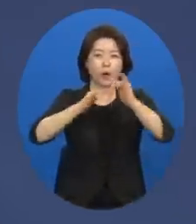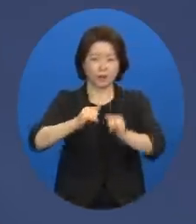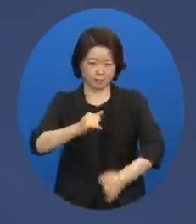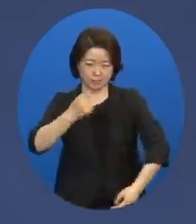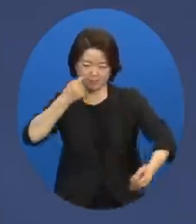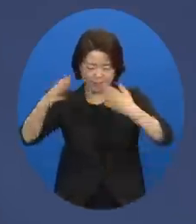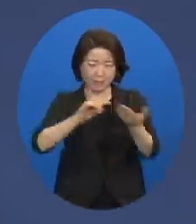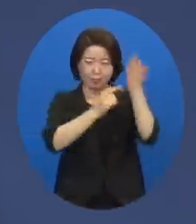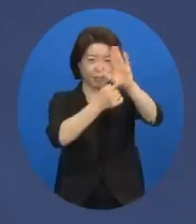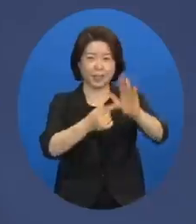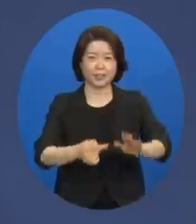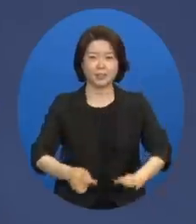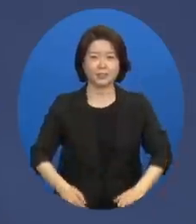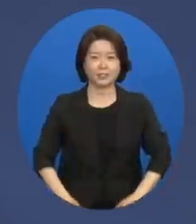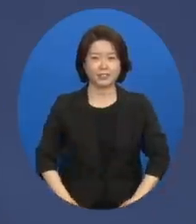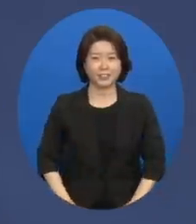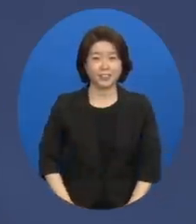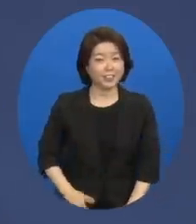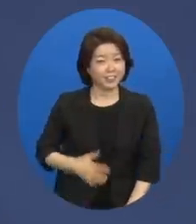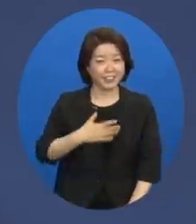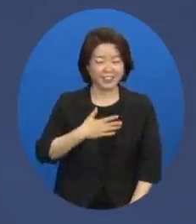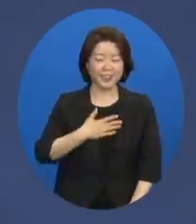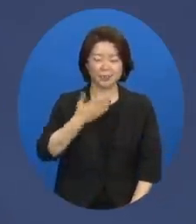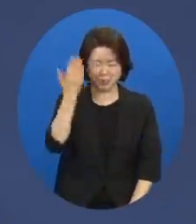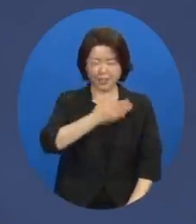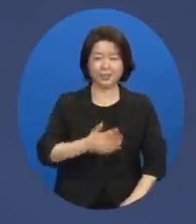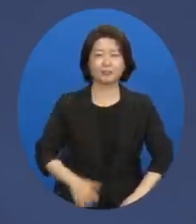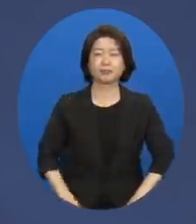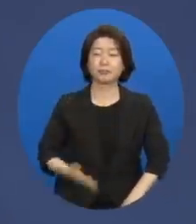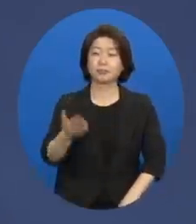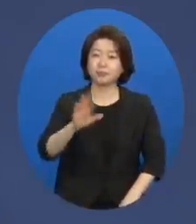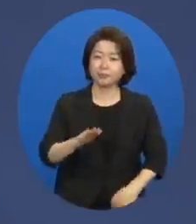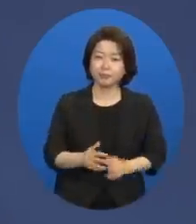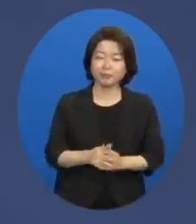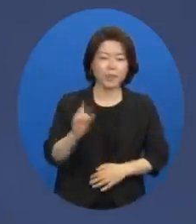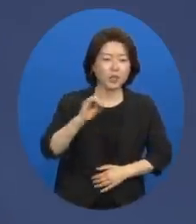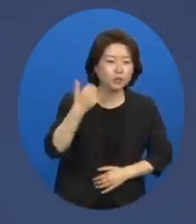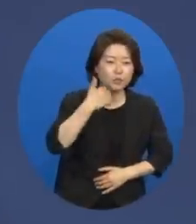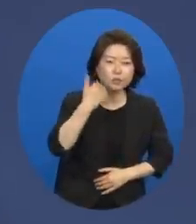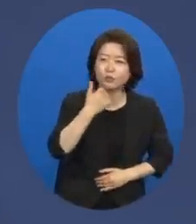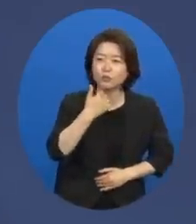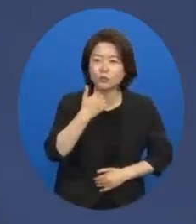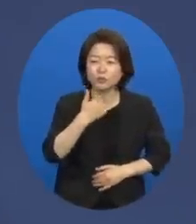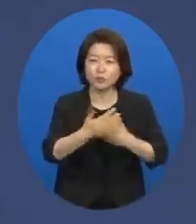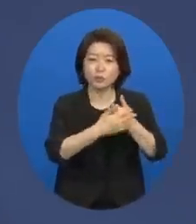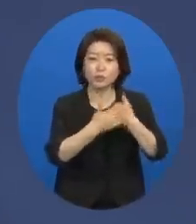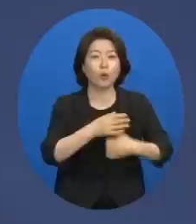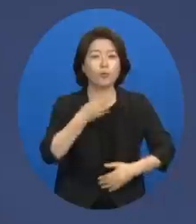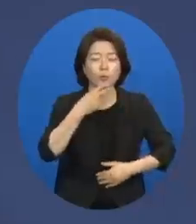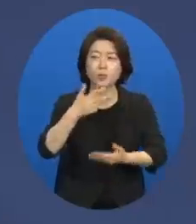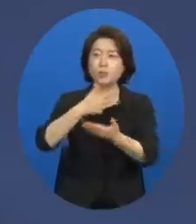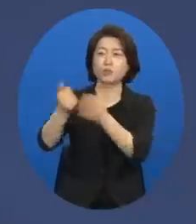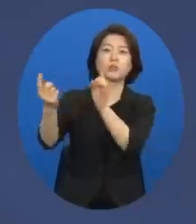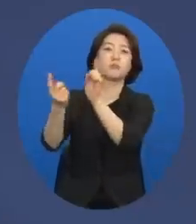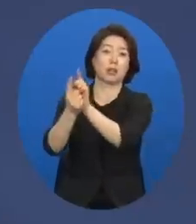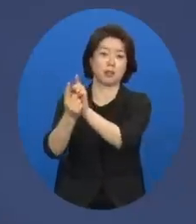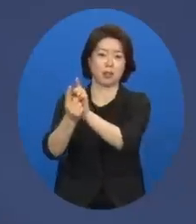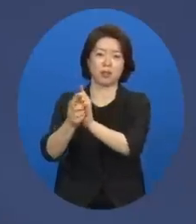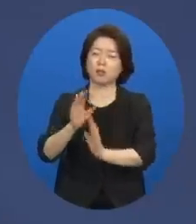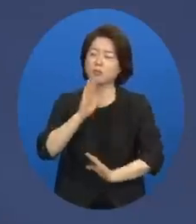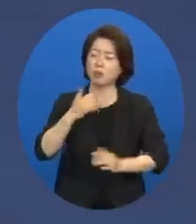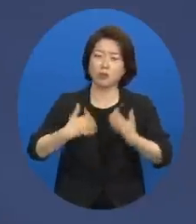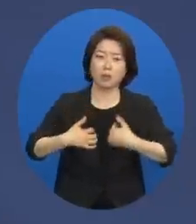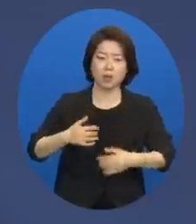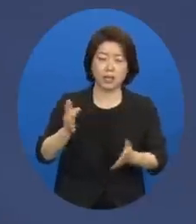밝히는 보입니다. 주여. 그래서 어쨌든 그런데 신세 안 지고 주님 만나가지고 얼마나 기뻤던지. 예수